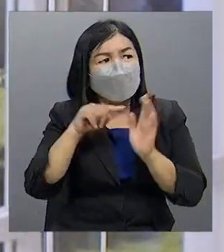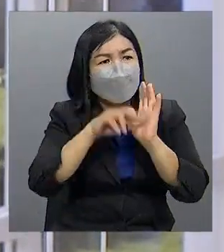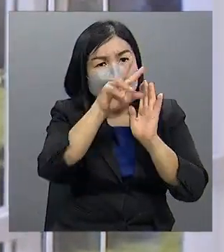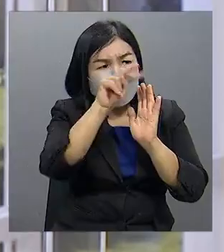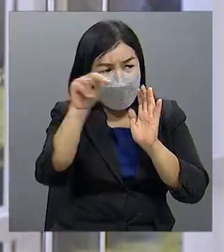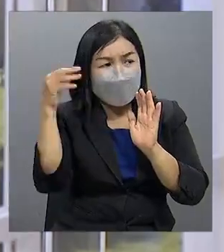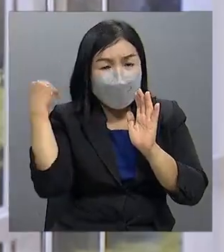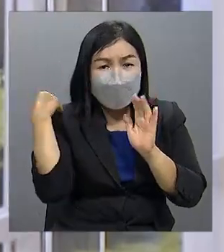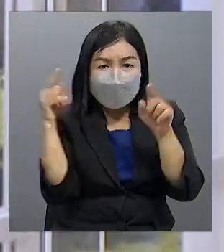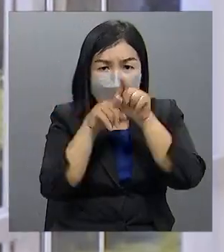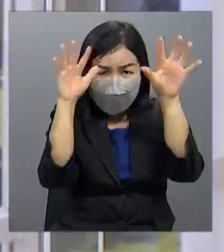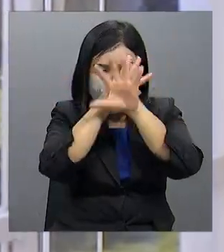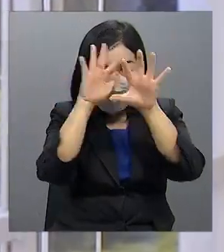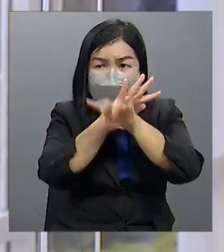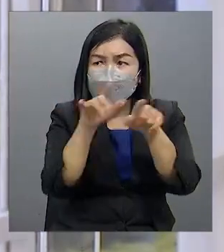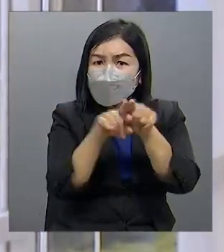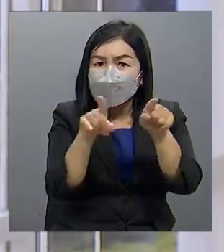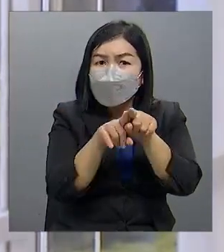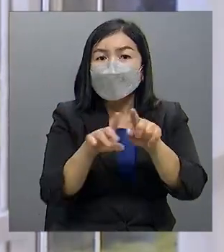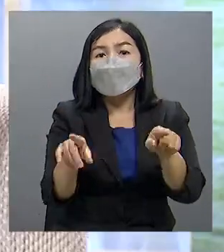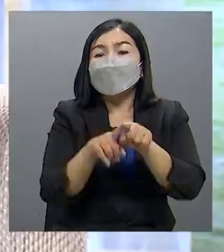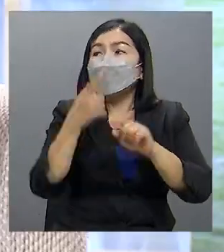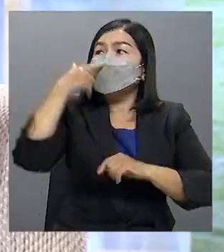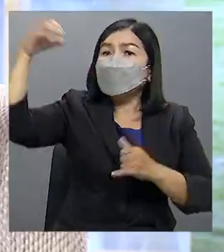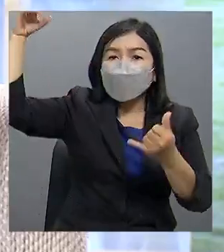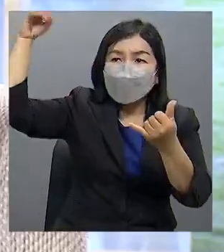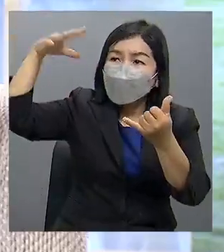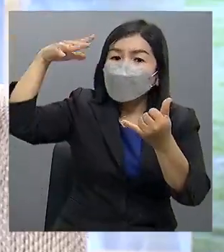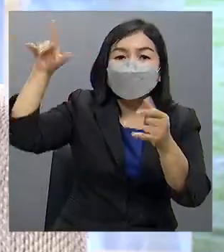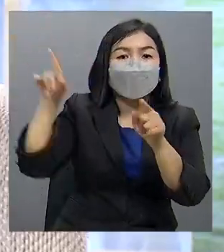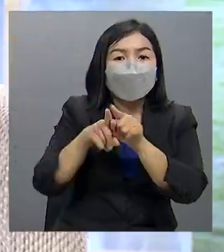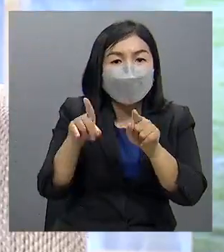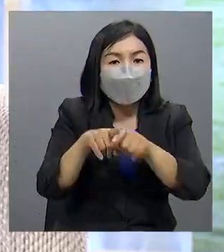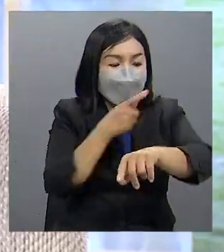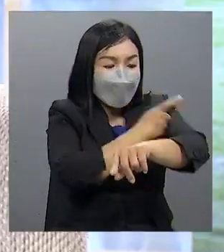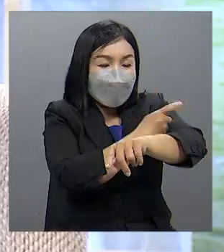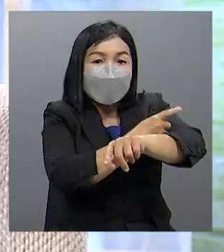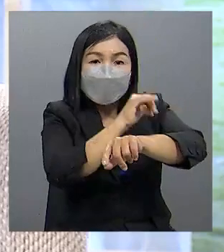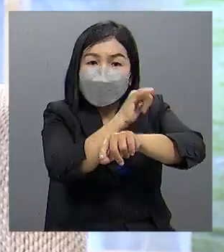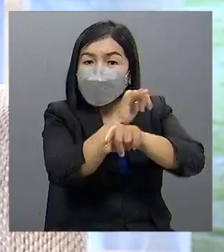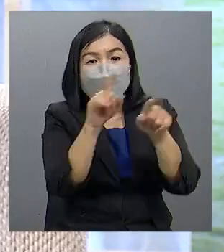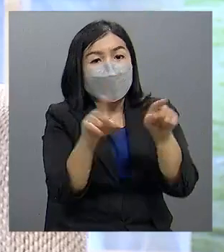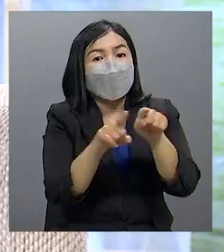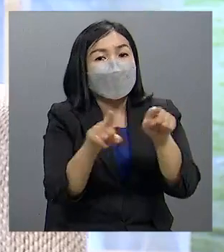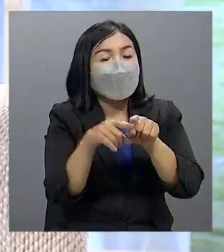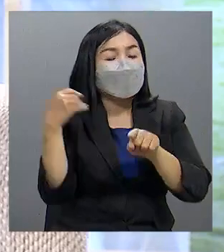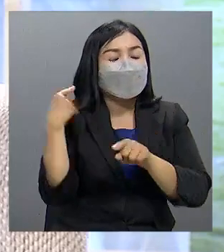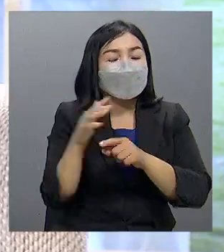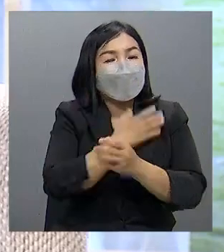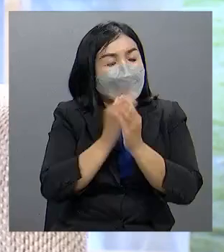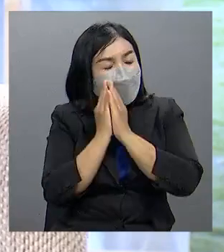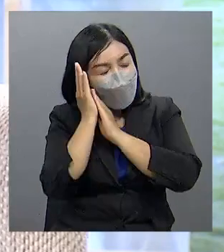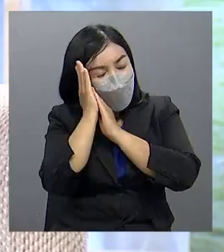มือนกันก็กลางแจ้งเหมือนกันนะ ค่ะหรือว่าแม้กระทั่งที่จังหวัดพระนครศรีอยุธยานะคะก็มีด้วยเช่นเดียวกันนะคะคุณผู้ชมก็เ